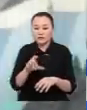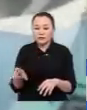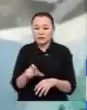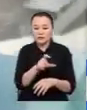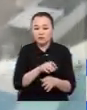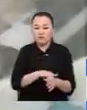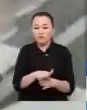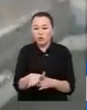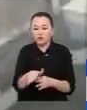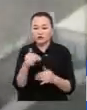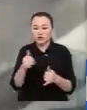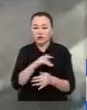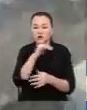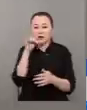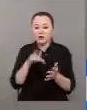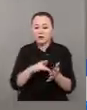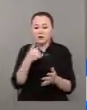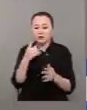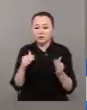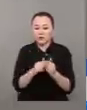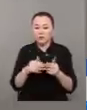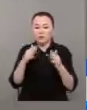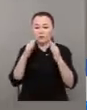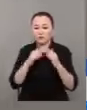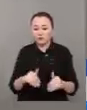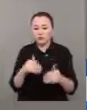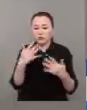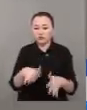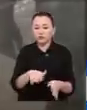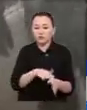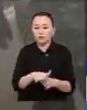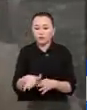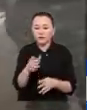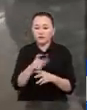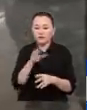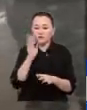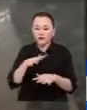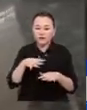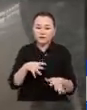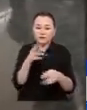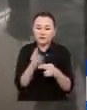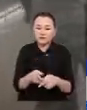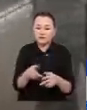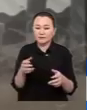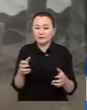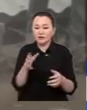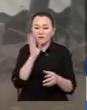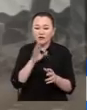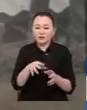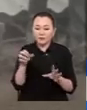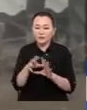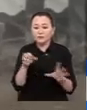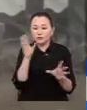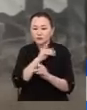толып қалған. Қазір қаладағы бір үйдің шаңырағы опырылып ортасына түскен. Төтеншеліктерде сайсаладан аққан суды бөгеп, аулалардағы суды сорғызып үлгере алмай